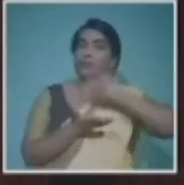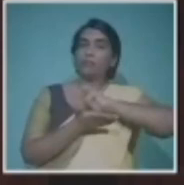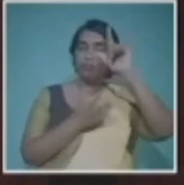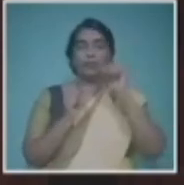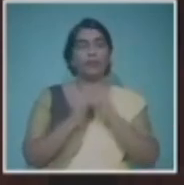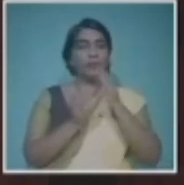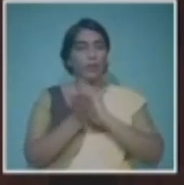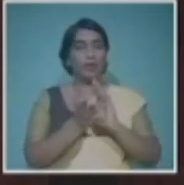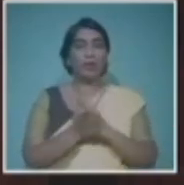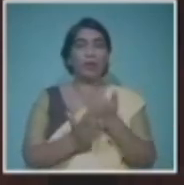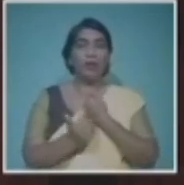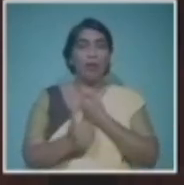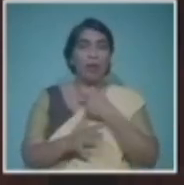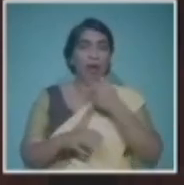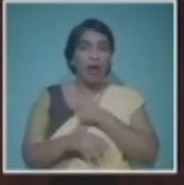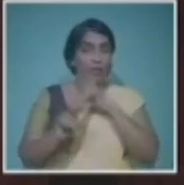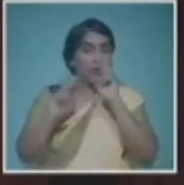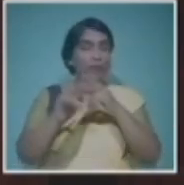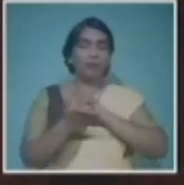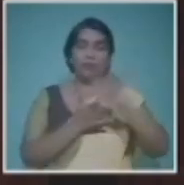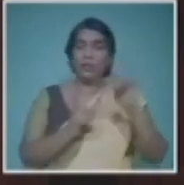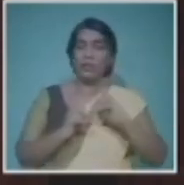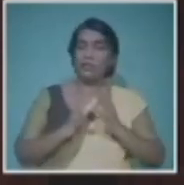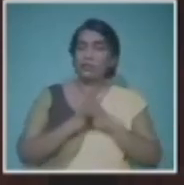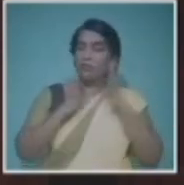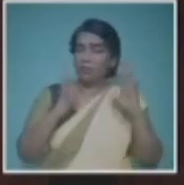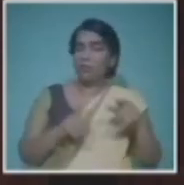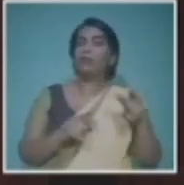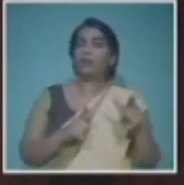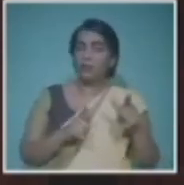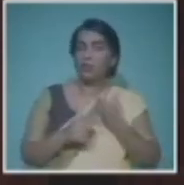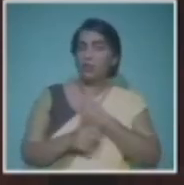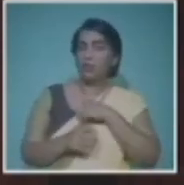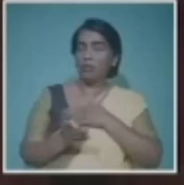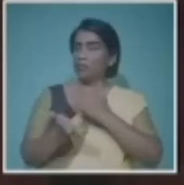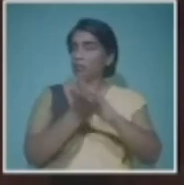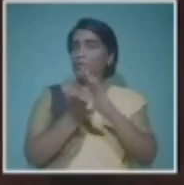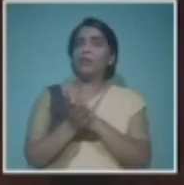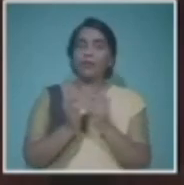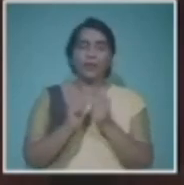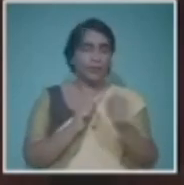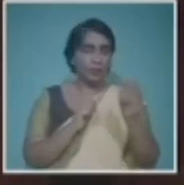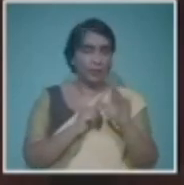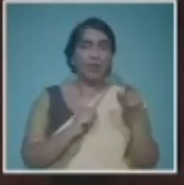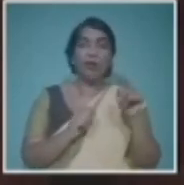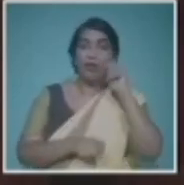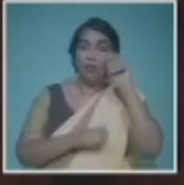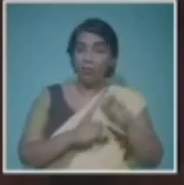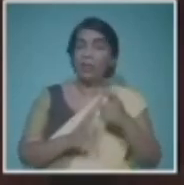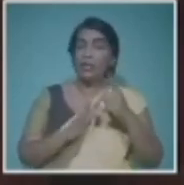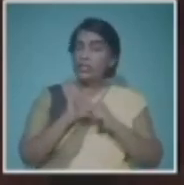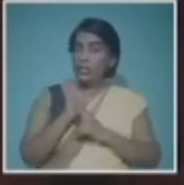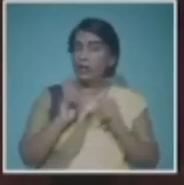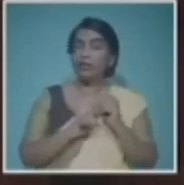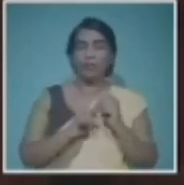කටයුතු කරා ඒ හාමුදුරුවන්ගේ සම්බන්ධතා පාවිච්චි කරලා ජීවිත 100,000 ගානකට උන්වහන්සේ අභේදායනය දෙන්න කටයුතු කරා ජනතා හිමුක්ති